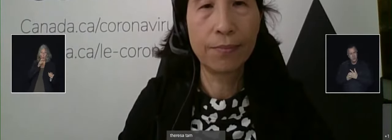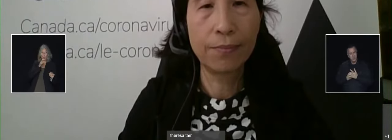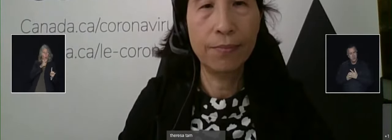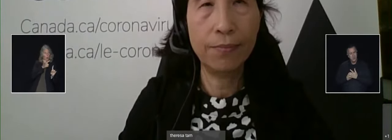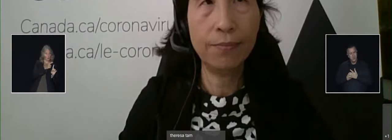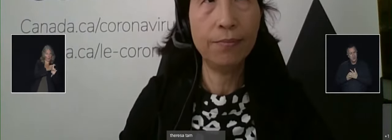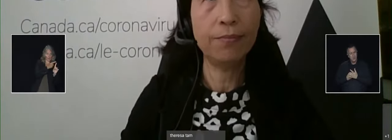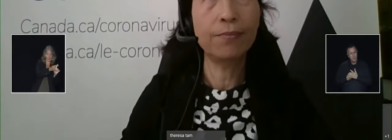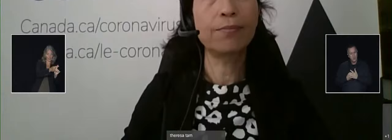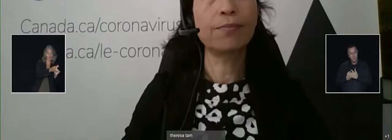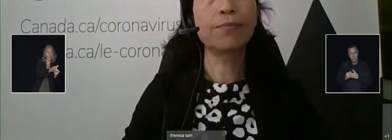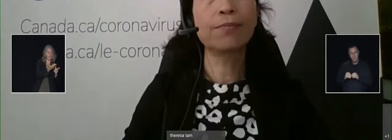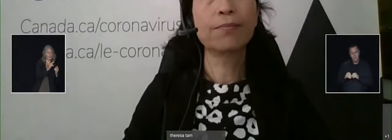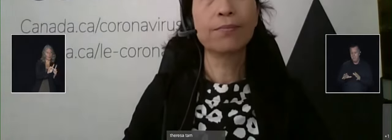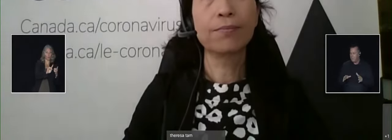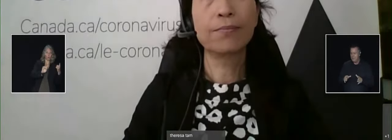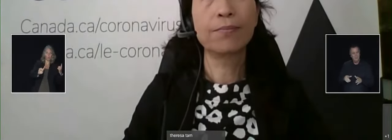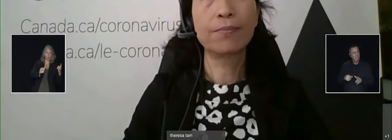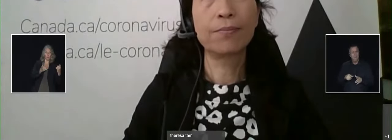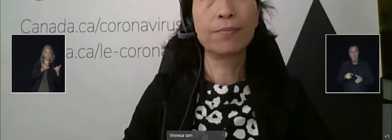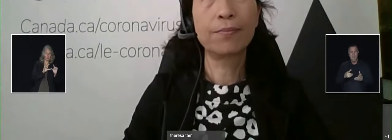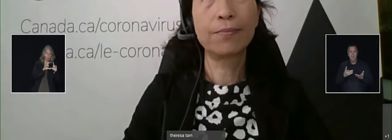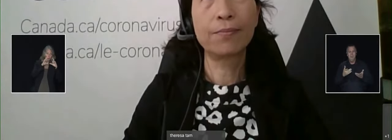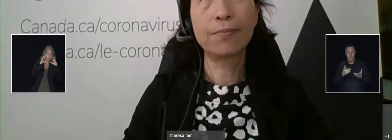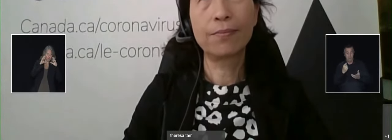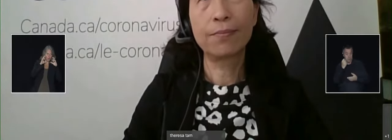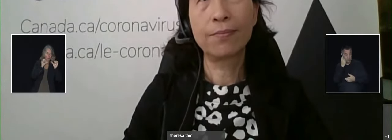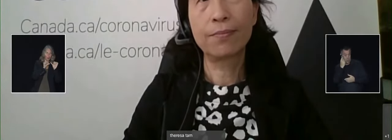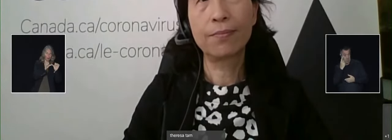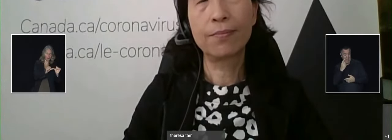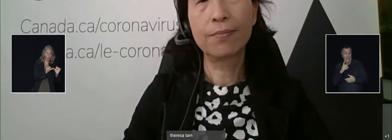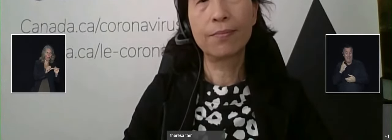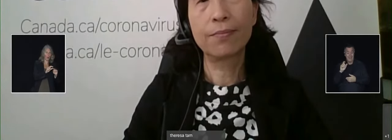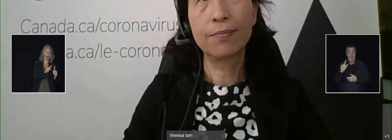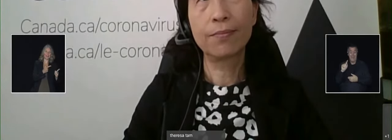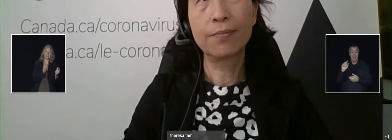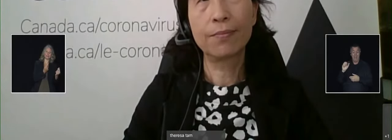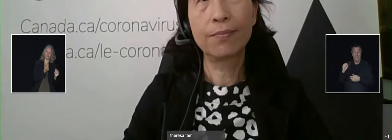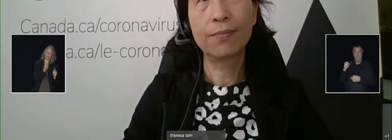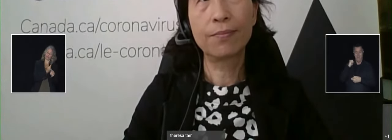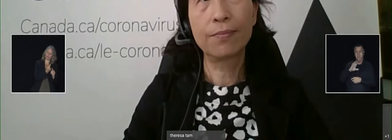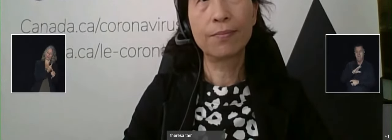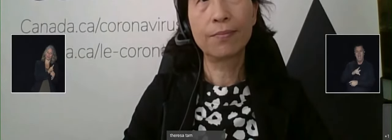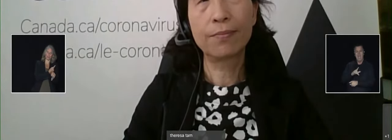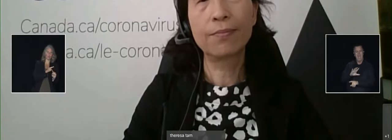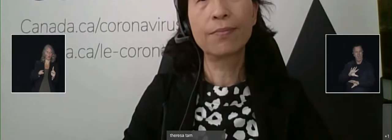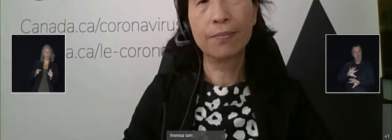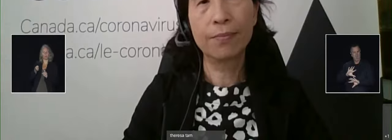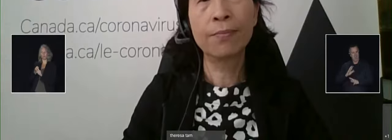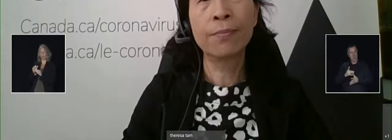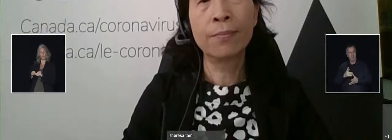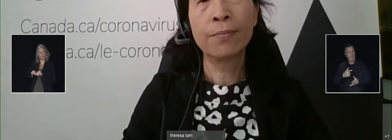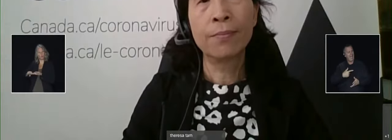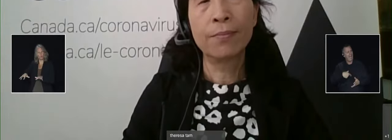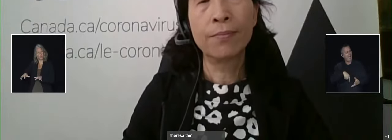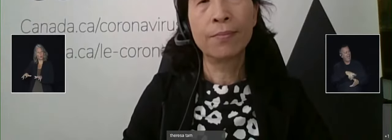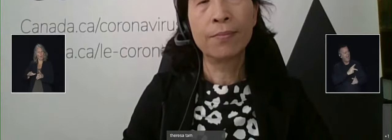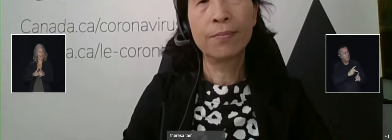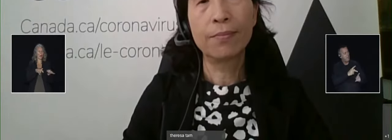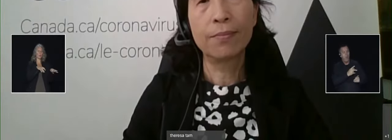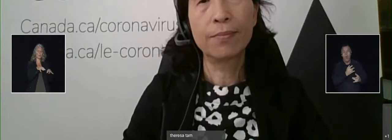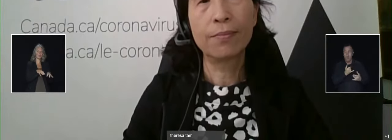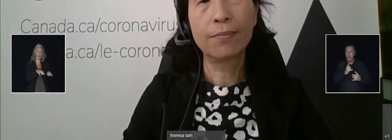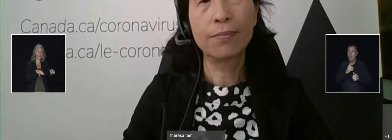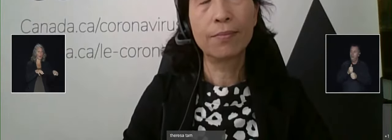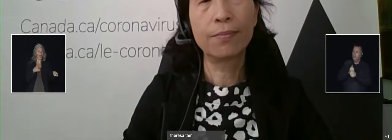de cette pandémie-là avec... Je comprends que le delta est fort, mais comment on peut garder l'adhésion de la population